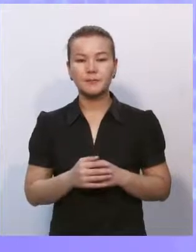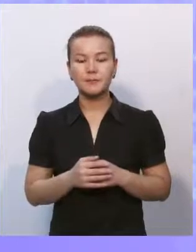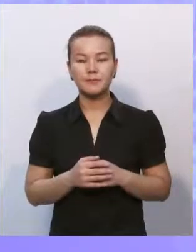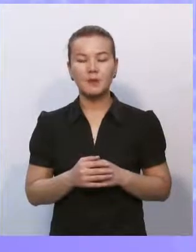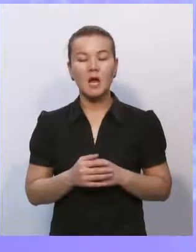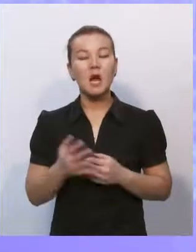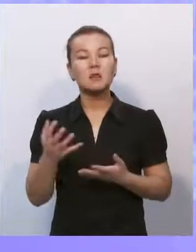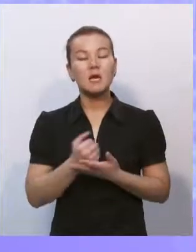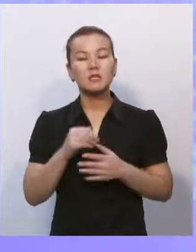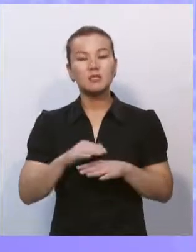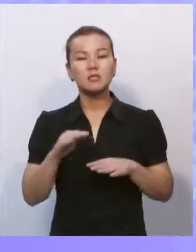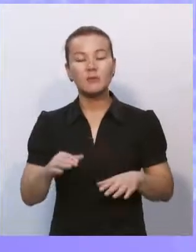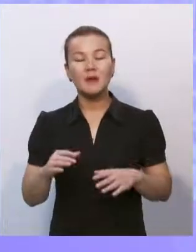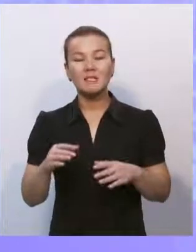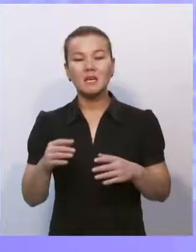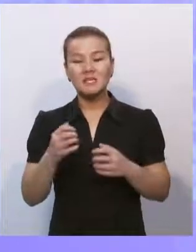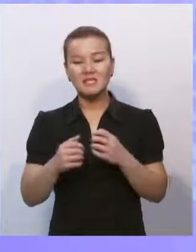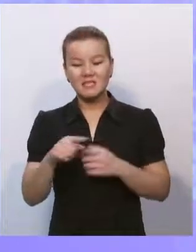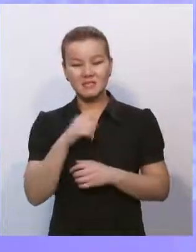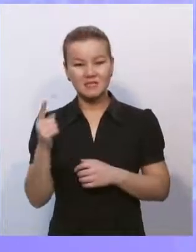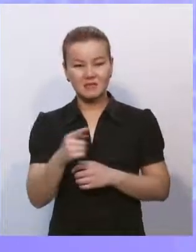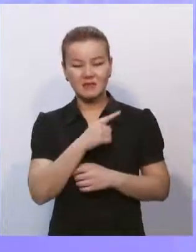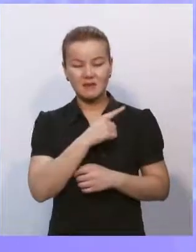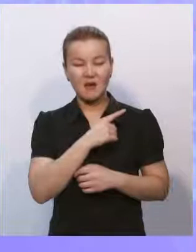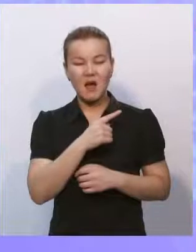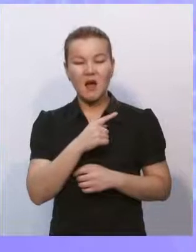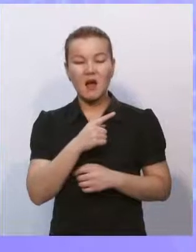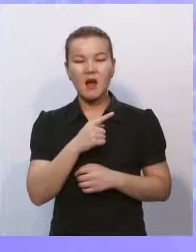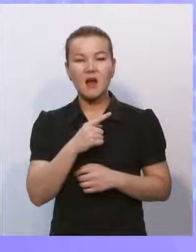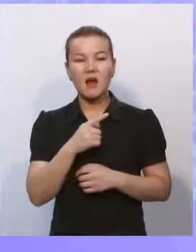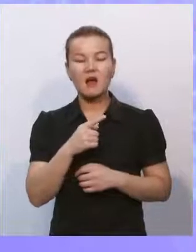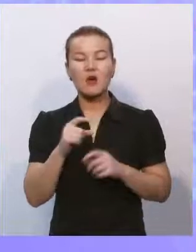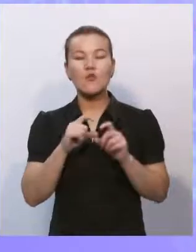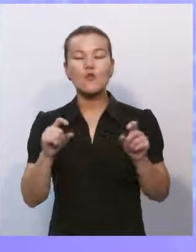найдите ребята среди данных выражений уравнения